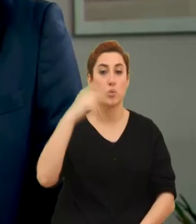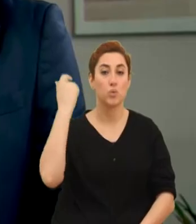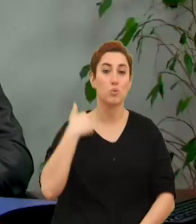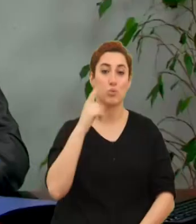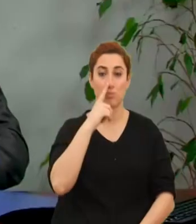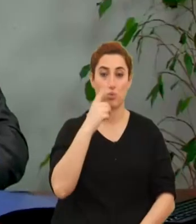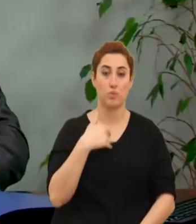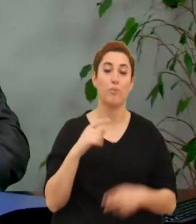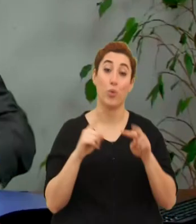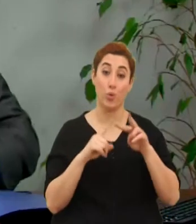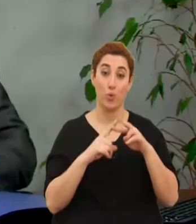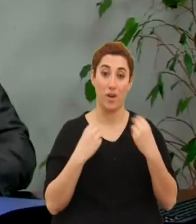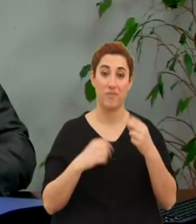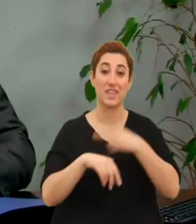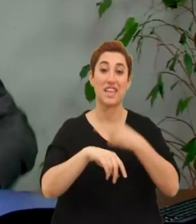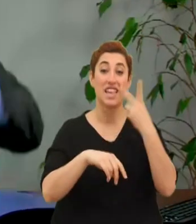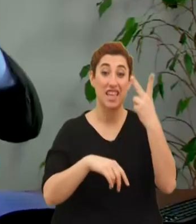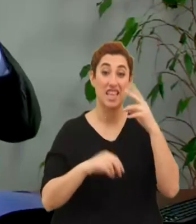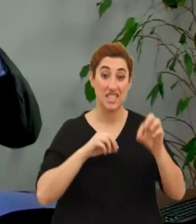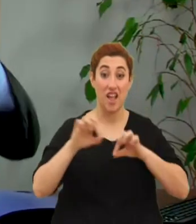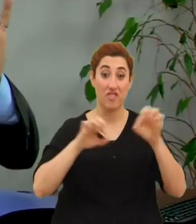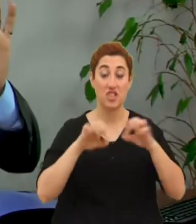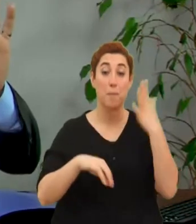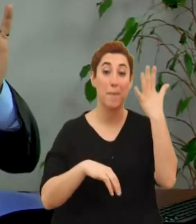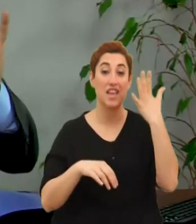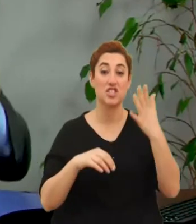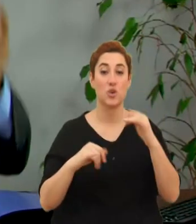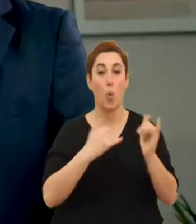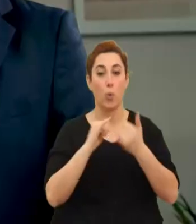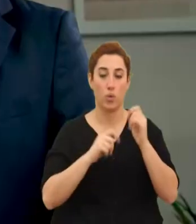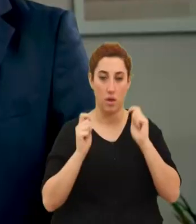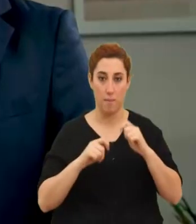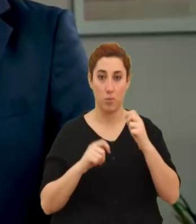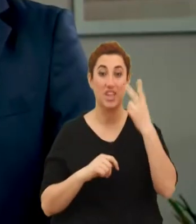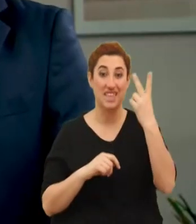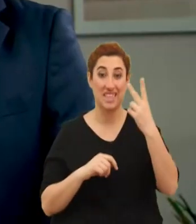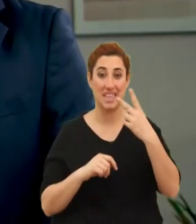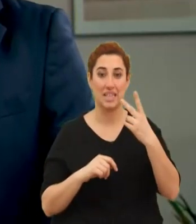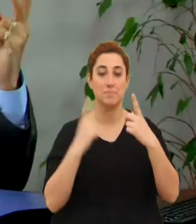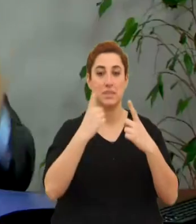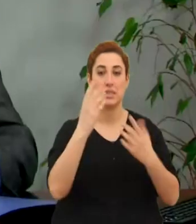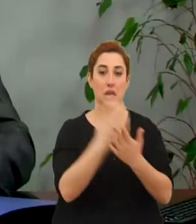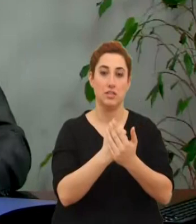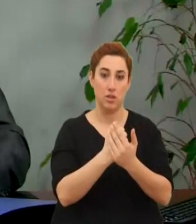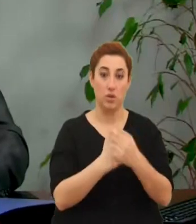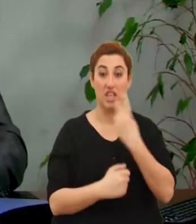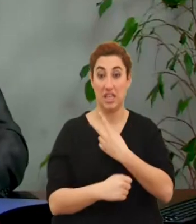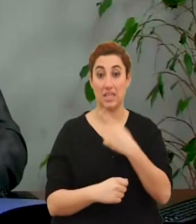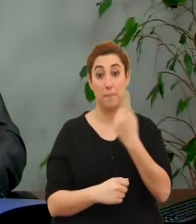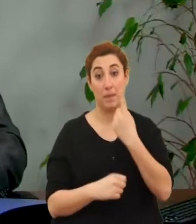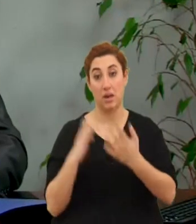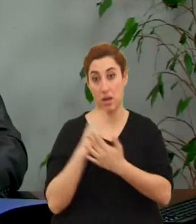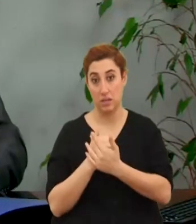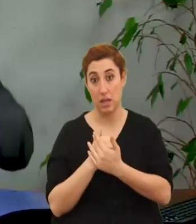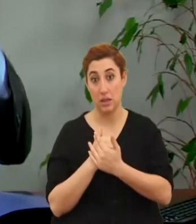unuttum müdürüm. Nurhan, iki satranççı beş el oyun oynuyor. İki tanesini biri kazanıyor. İki tanesini